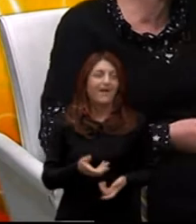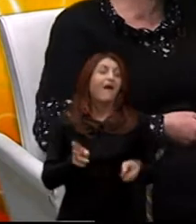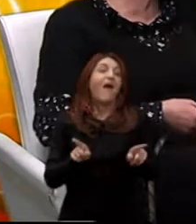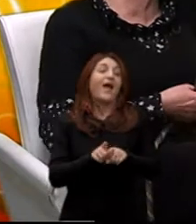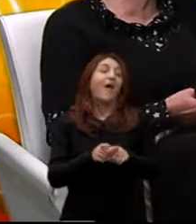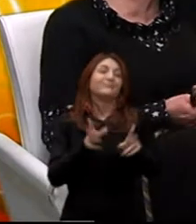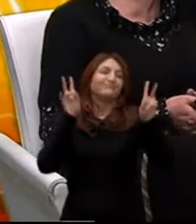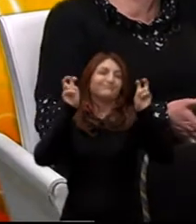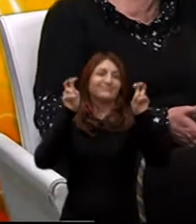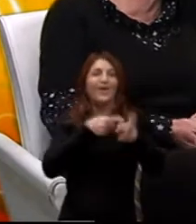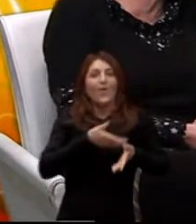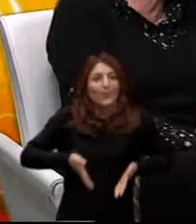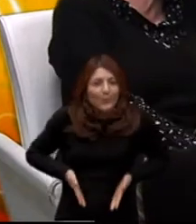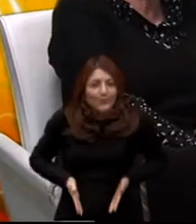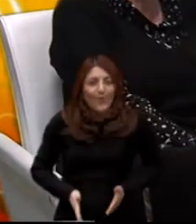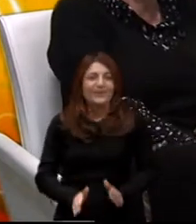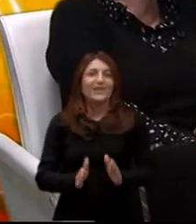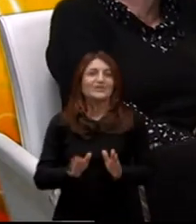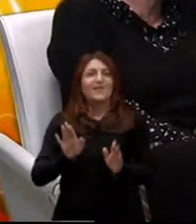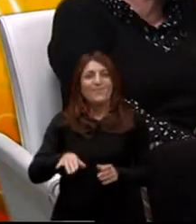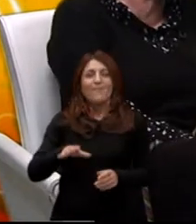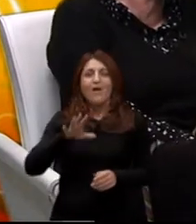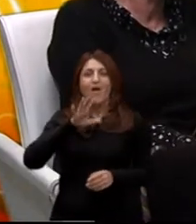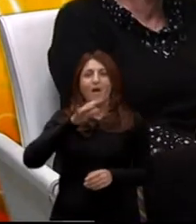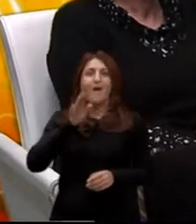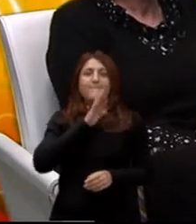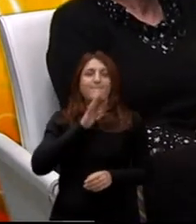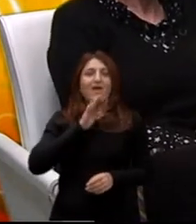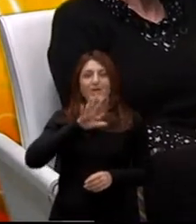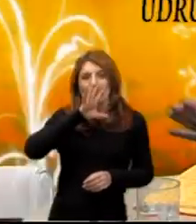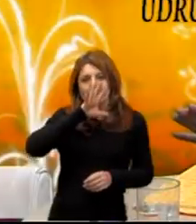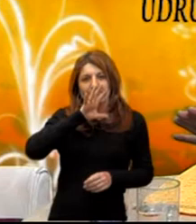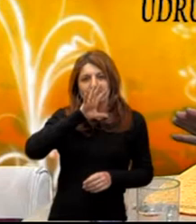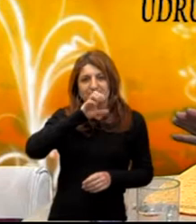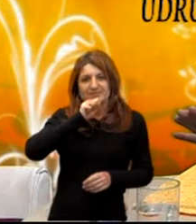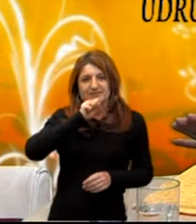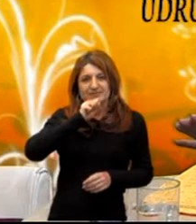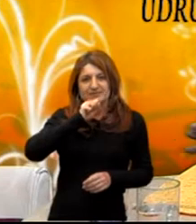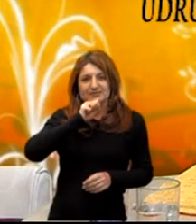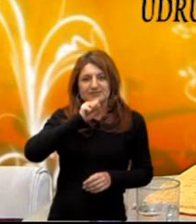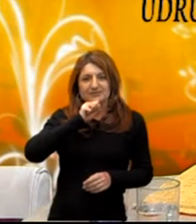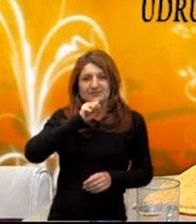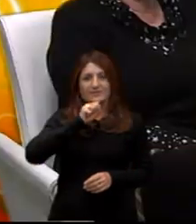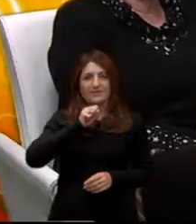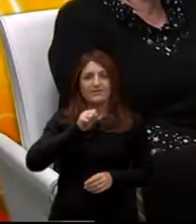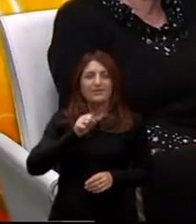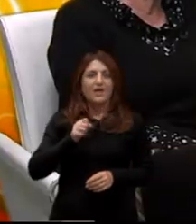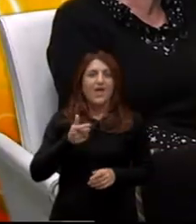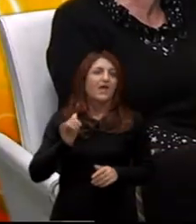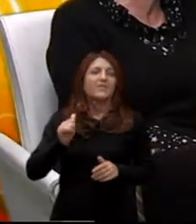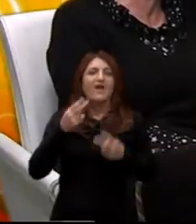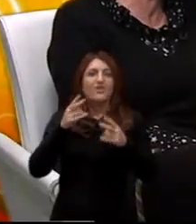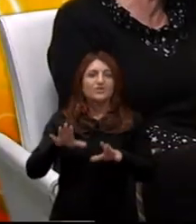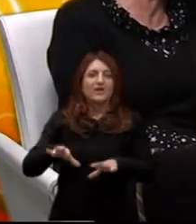rodilište, znači imamo uzgojne kuje, ja imamo malu štenad. Ne izgubimo kontakt. Znači, jako je važan odabir.